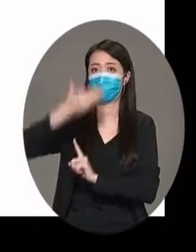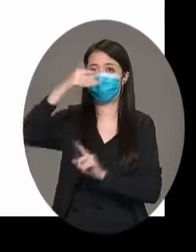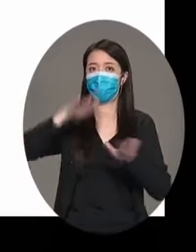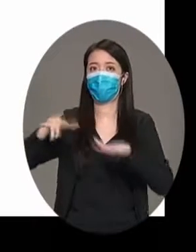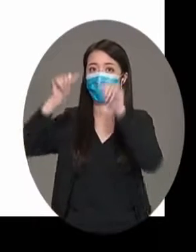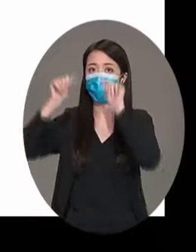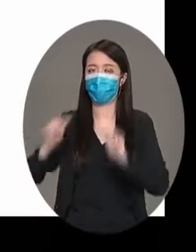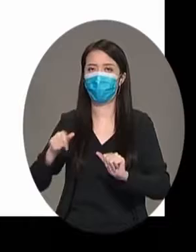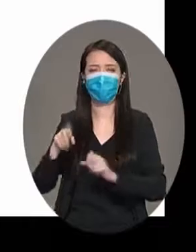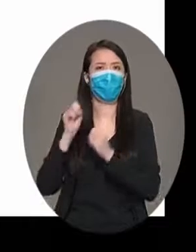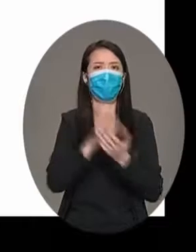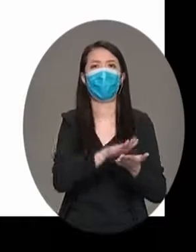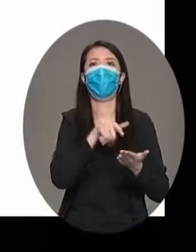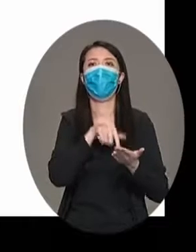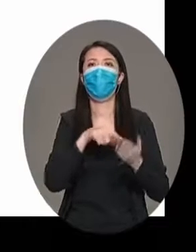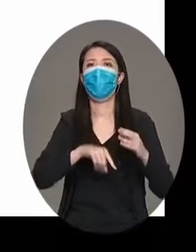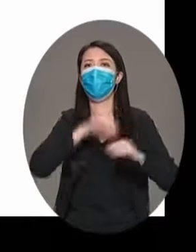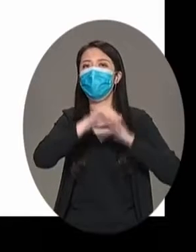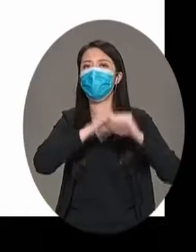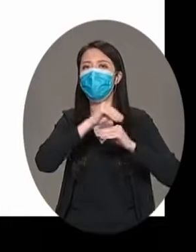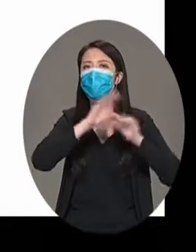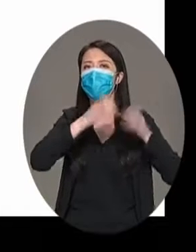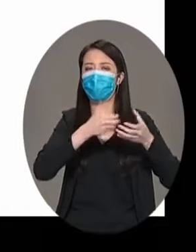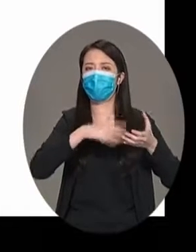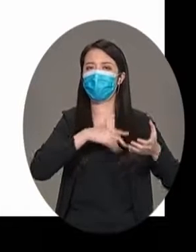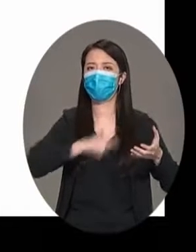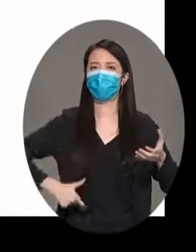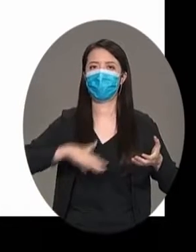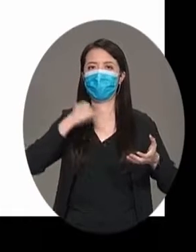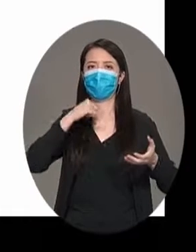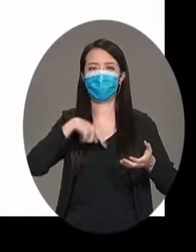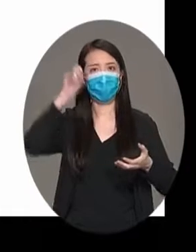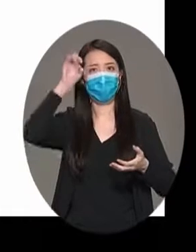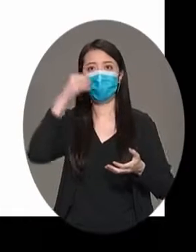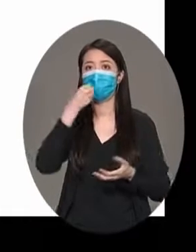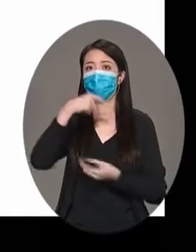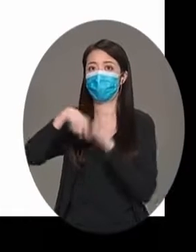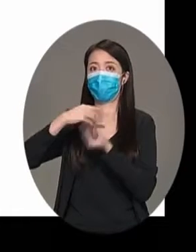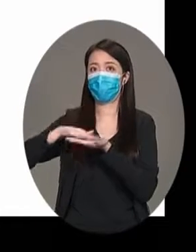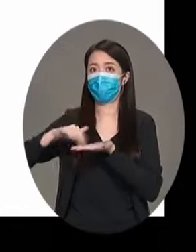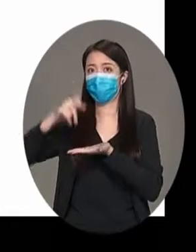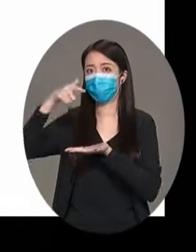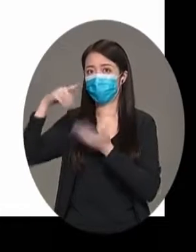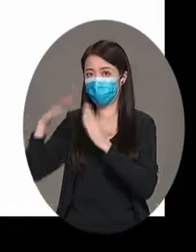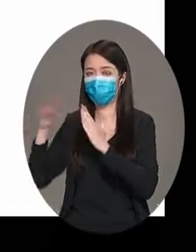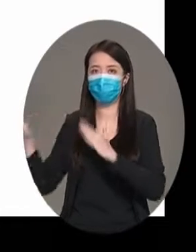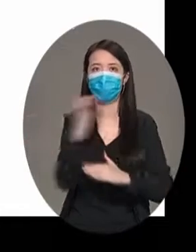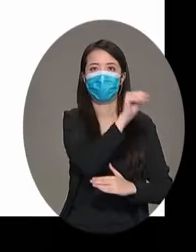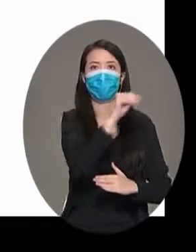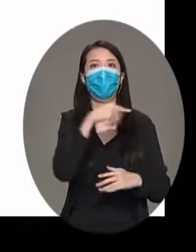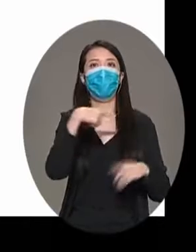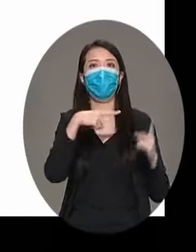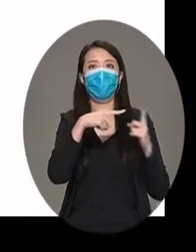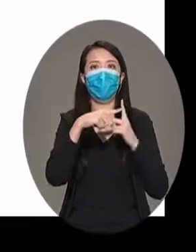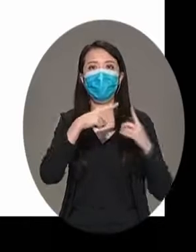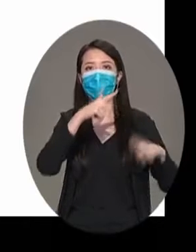滿，因此就是會將食物環境衛生署，即食環署撥歸主理地區行政的民政事務局去管